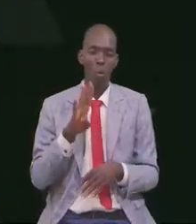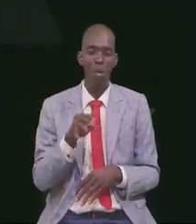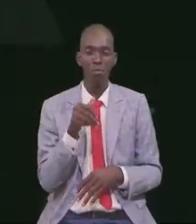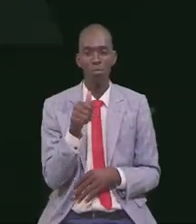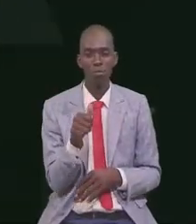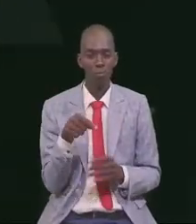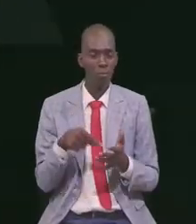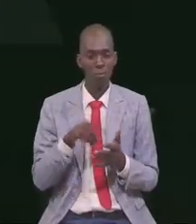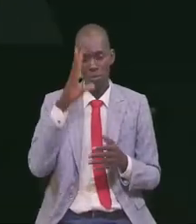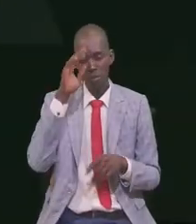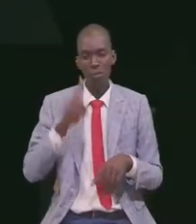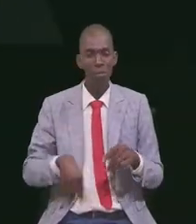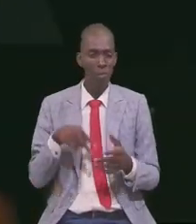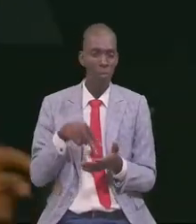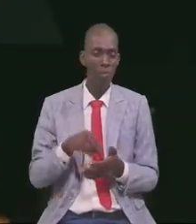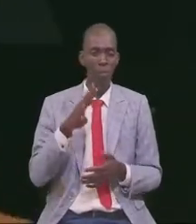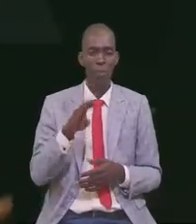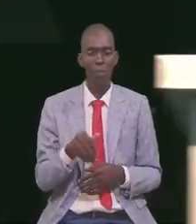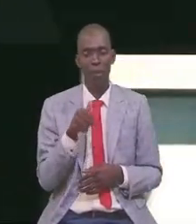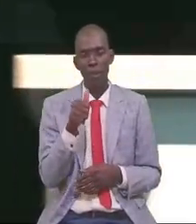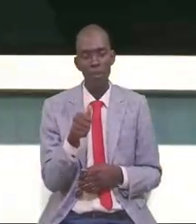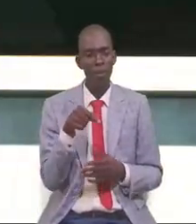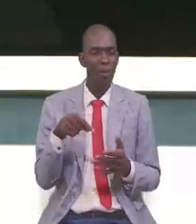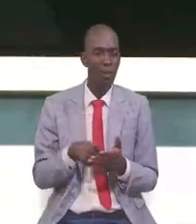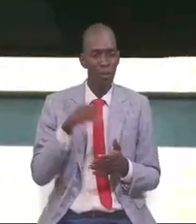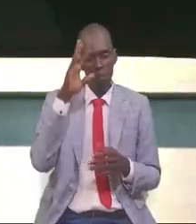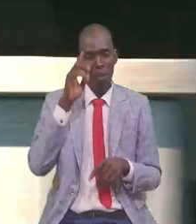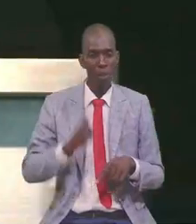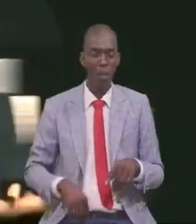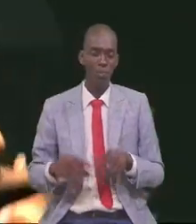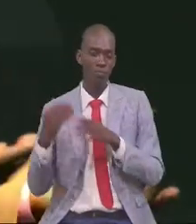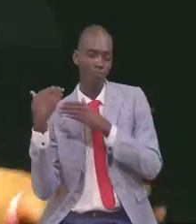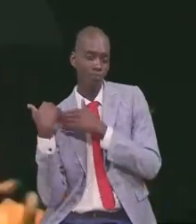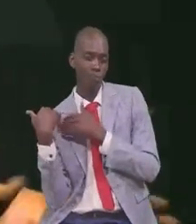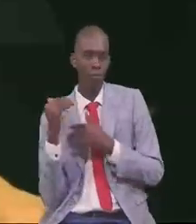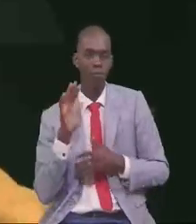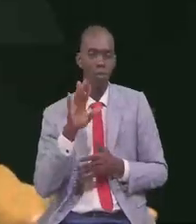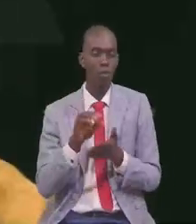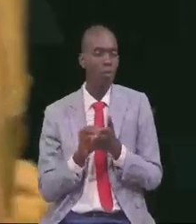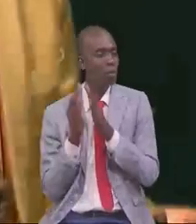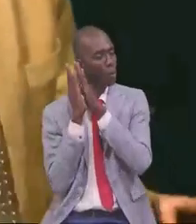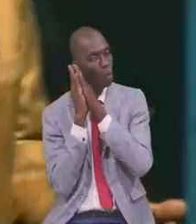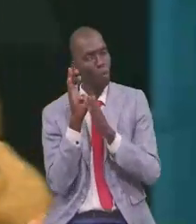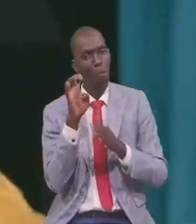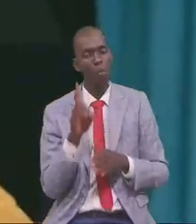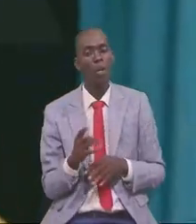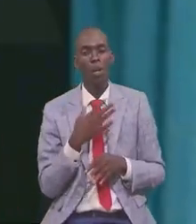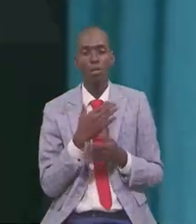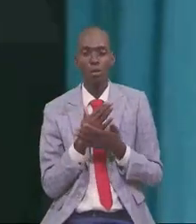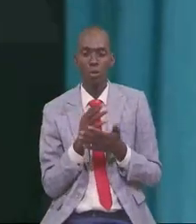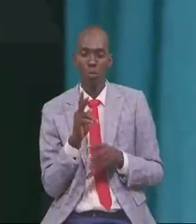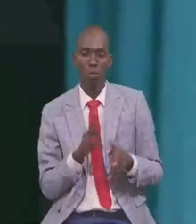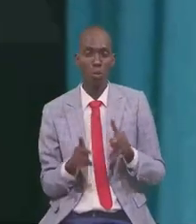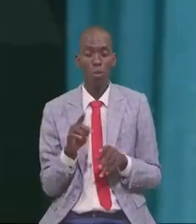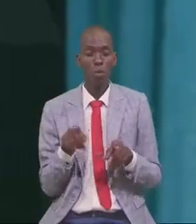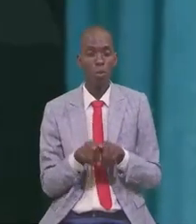pouvait pas le tenir debout de lui-même, ne pouvait pas porter son lit seul, et des gens, même un seul homme ne pouvait